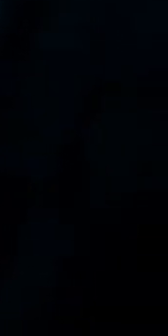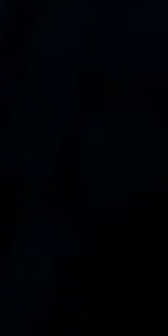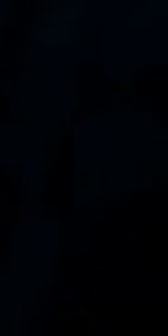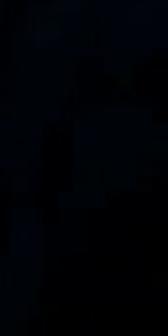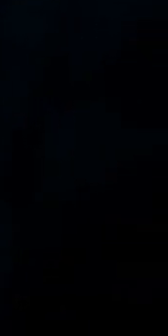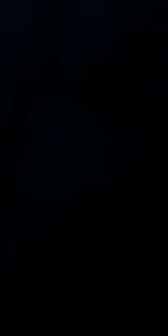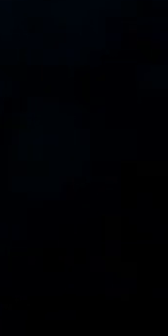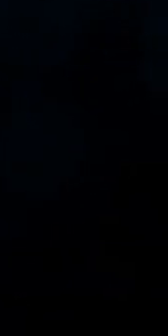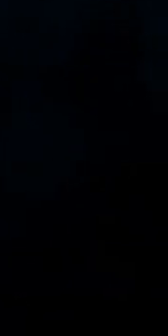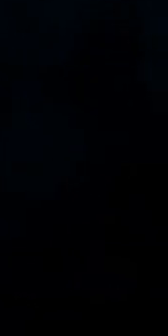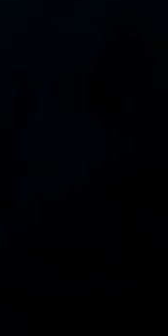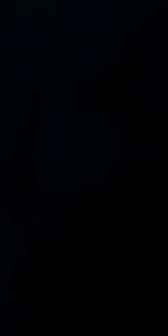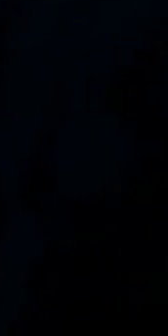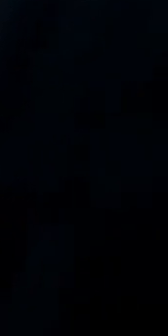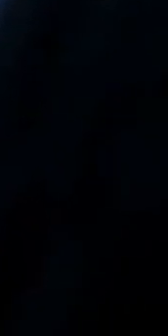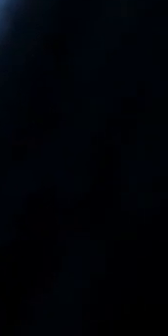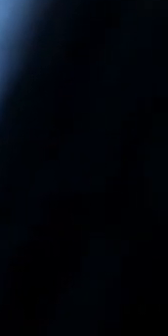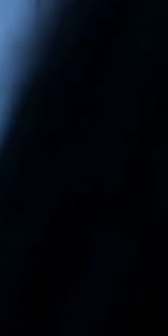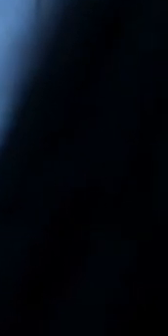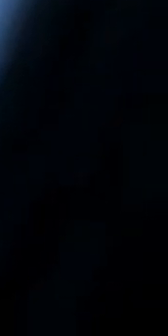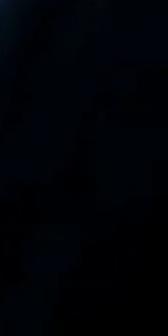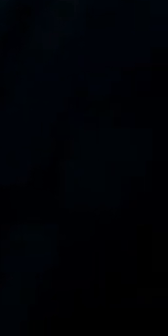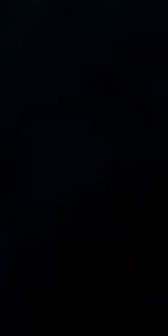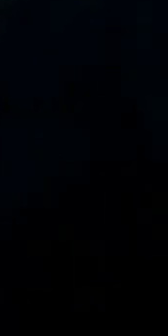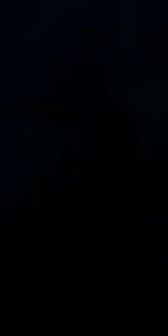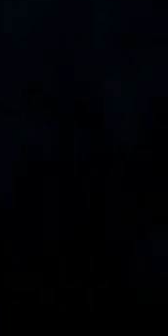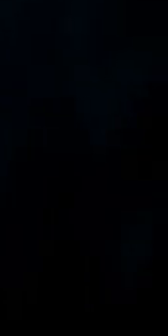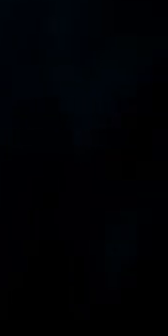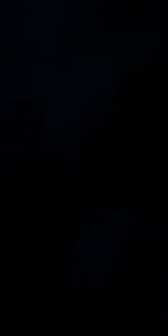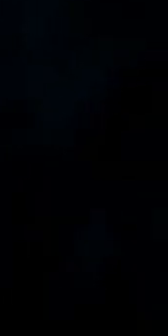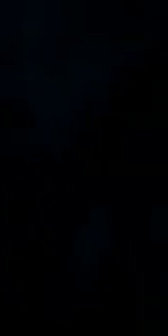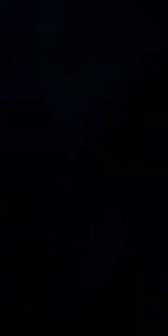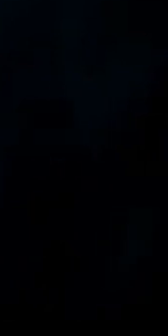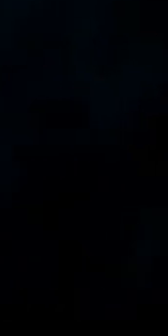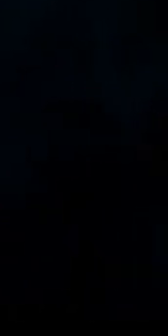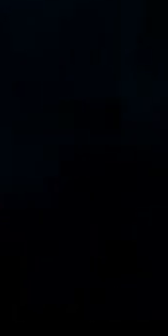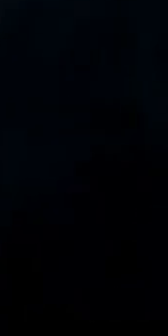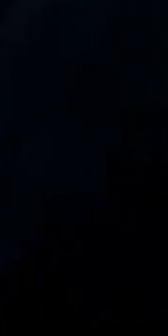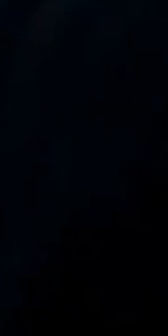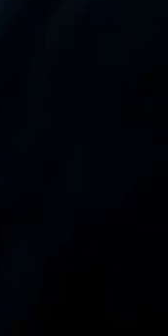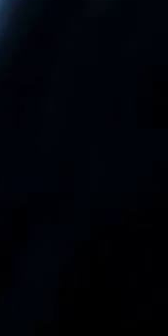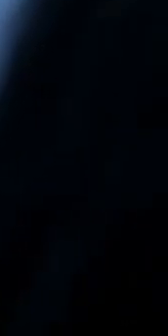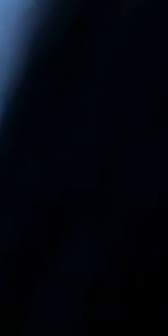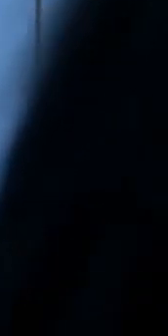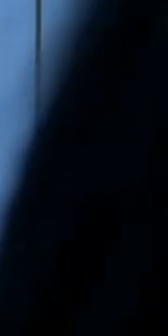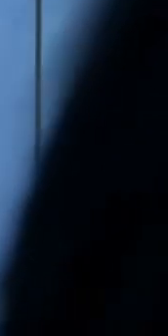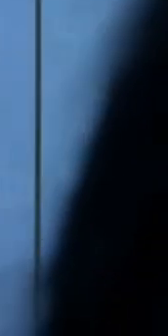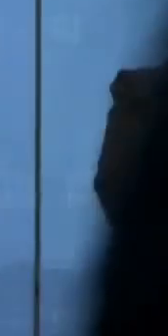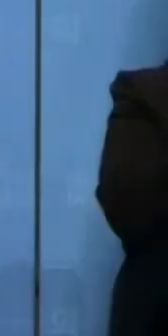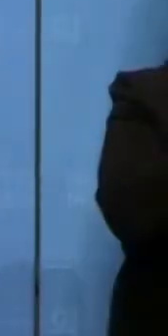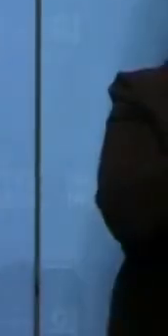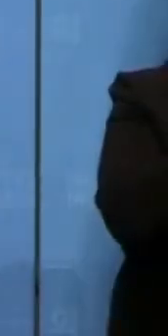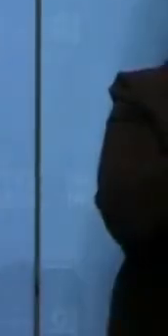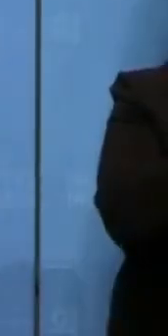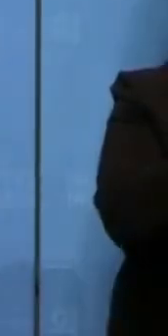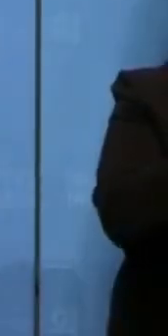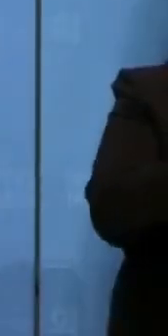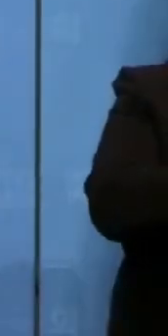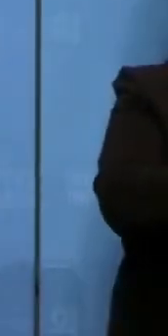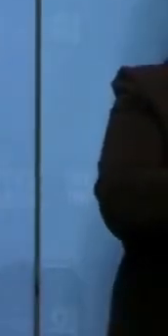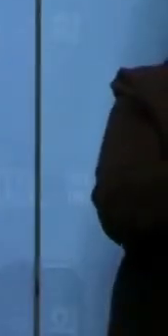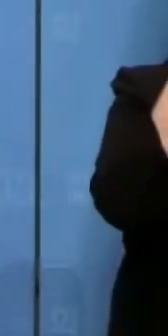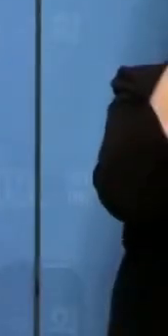우리는 문재인 정권을 통해 견제와 균형이 무너진 정치가 얼마나 위험한지